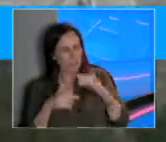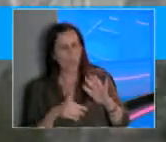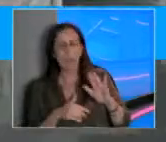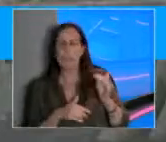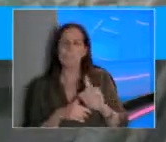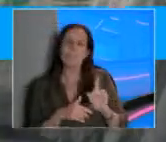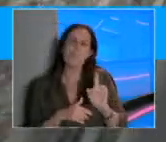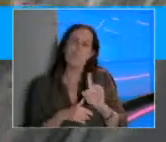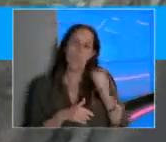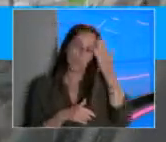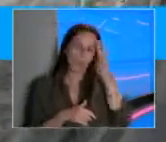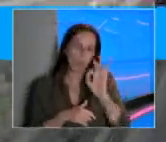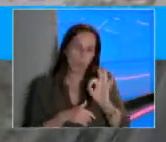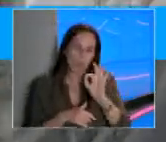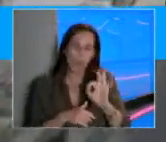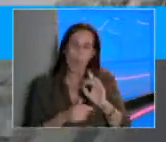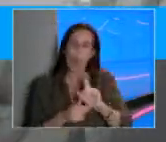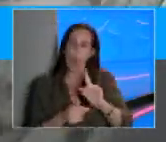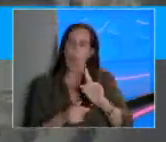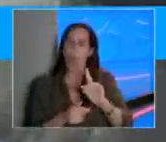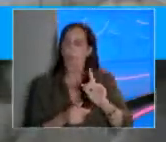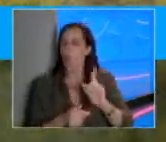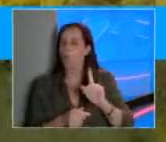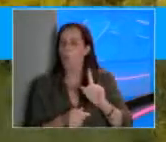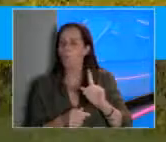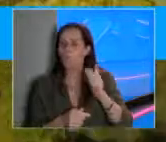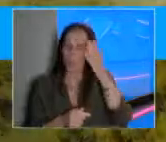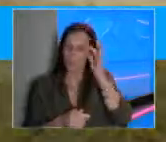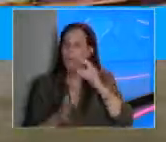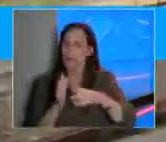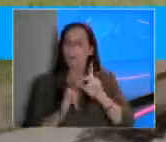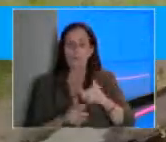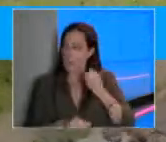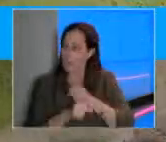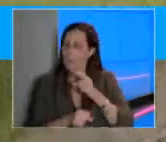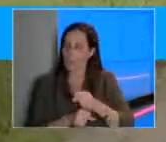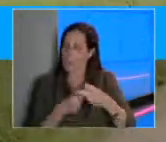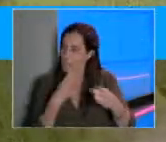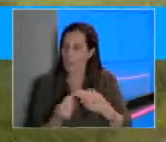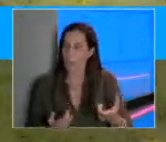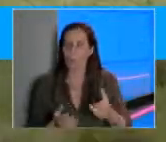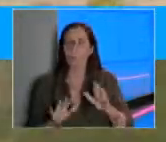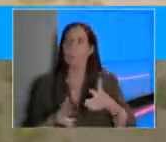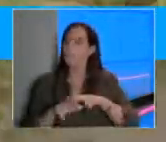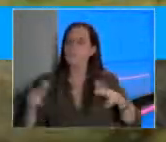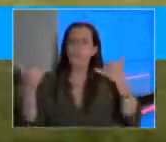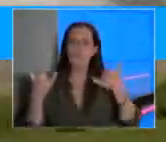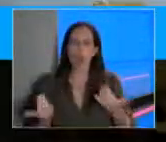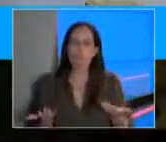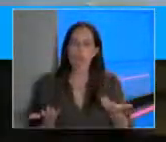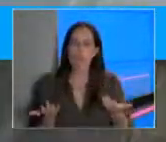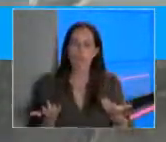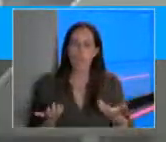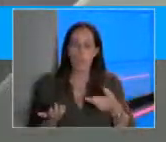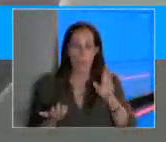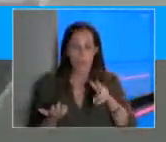יותר למי שלא בקי מספיק או לא משתמש מספיק בתחבורה הציבורית או ברכבת, אבל צריך לעשות את זה בקרוב. מה המצב כיום? כלומר,